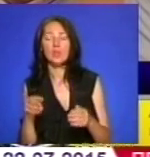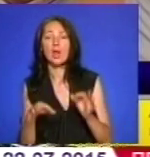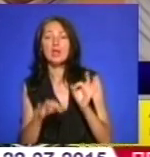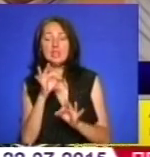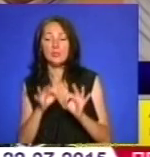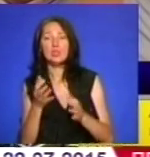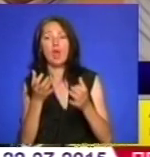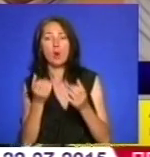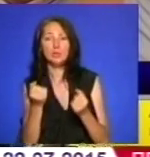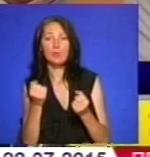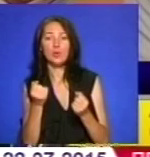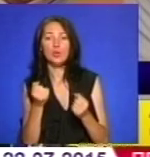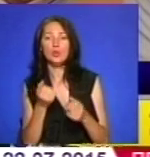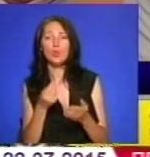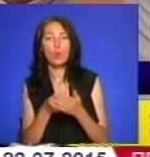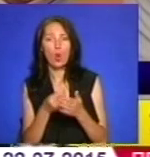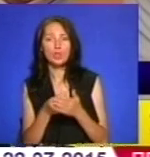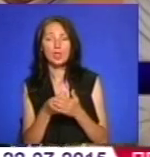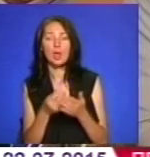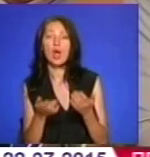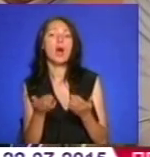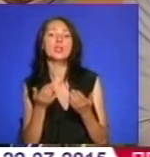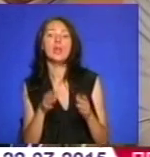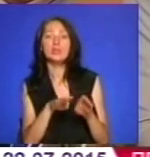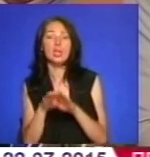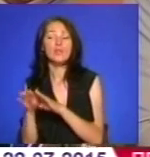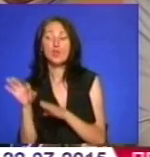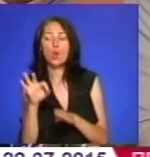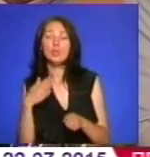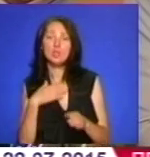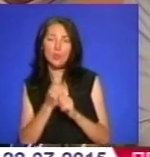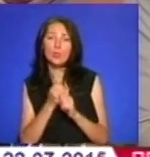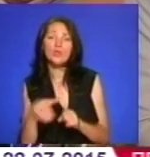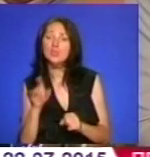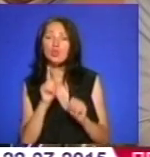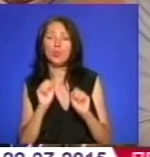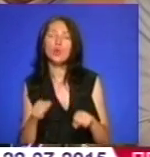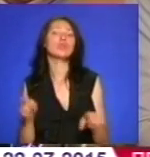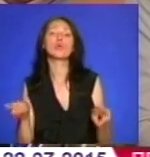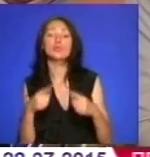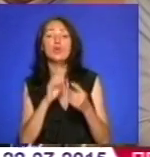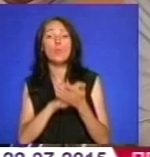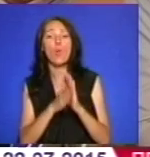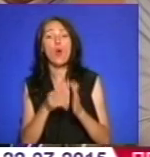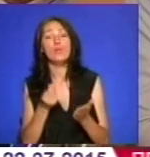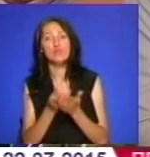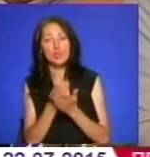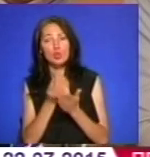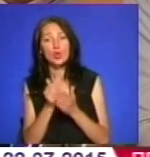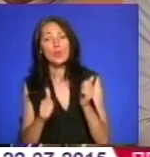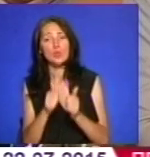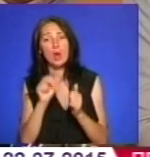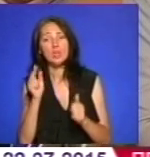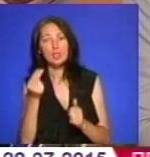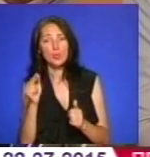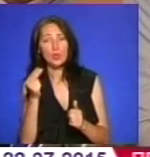вони отримують на це кошти і так далі. Але на рівні області ми робимо все, що можемо. Створюємо всі умови, фінансуємо змагання,